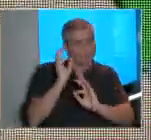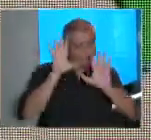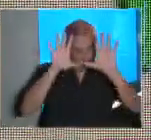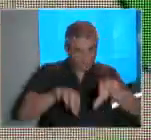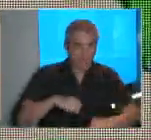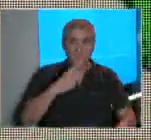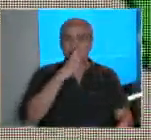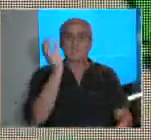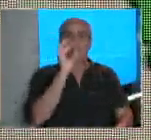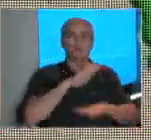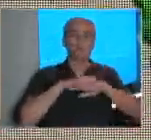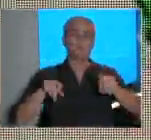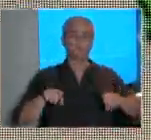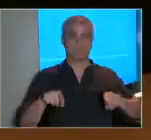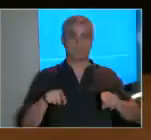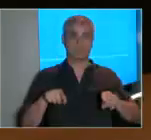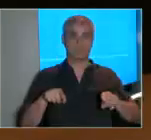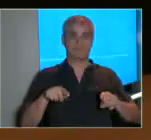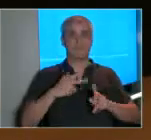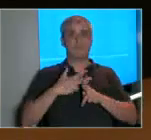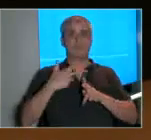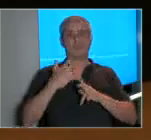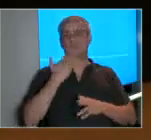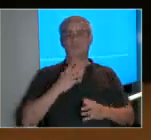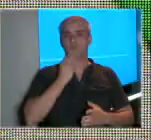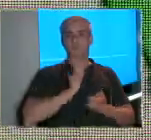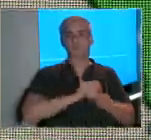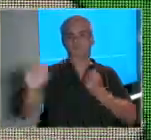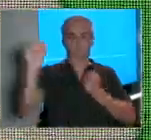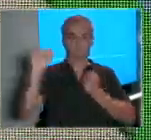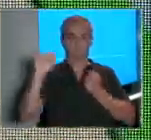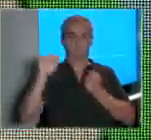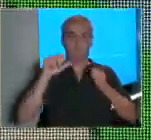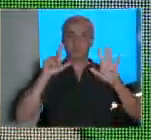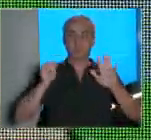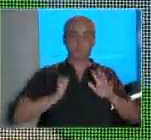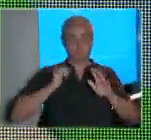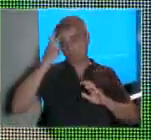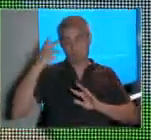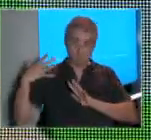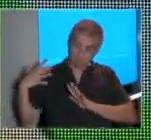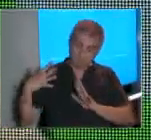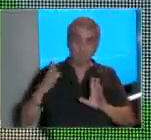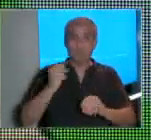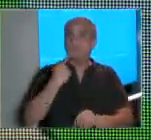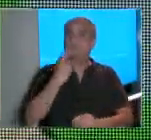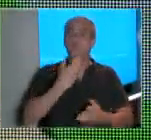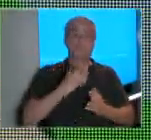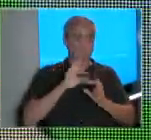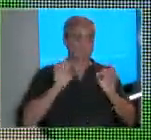לקחת 100% מהשטח ולנקות את ישראל מיהודים. שבעה צבאות ערביים פלשו עם הכרזת